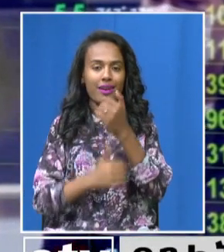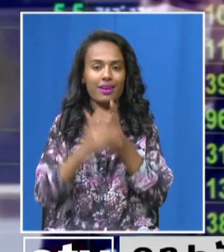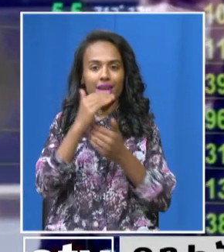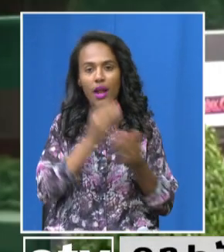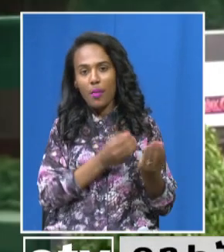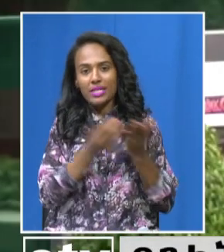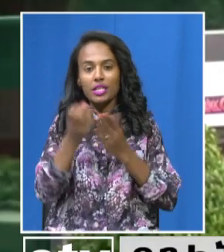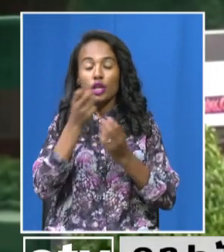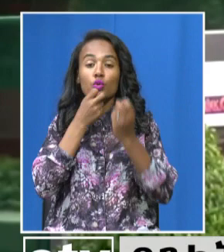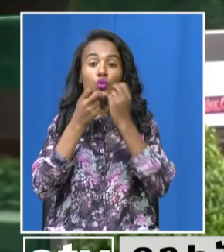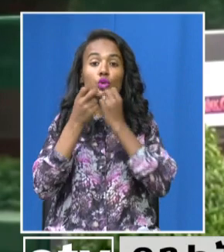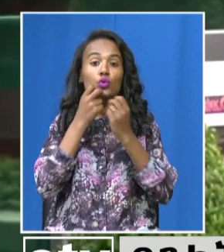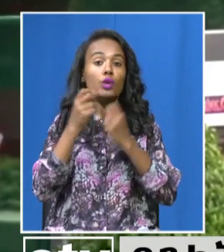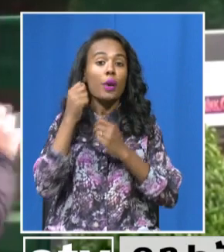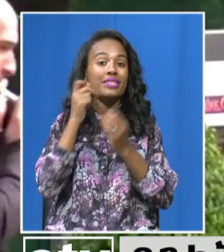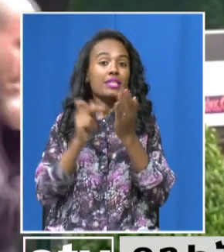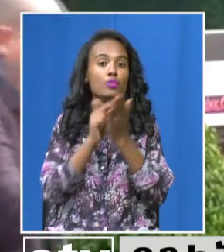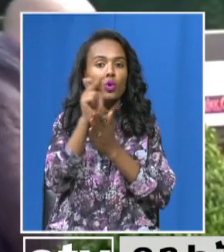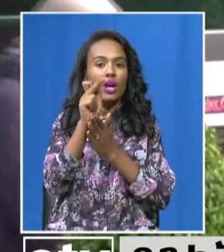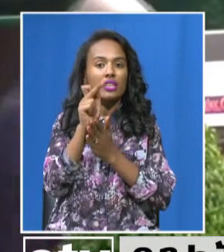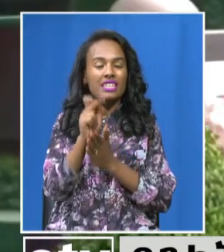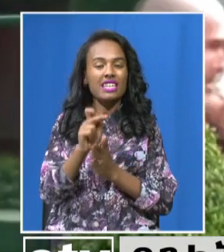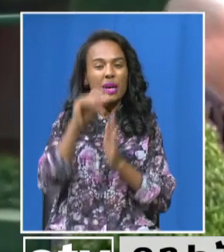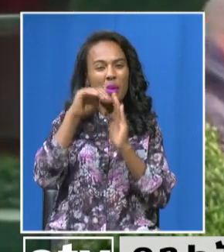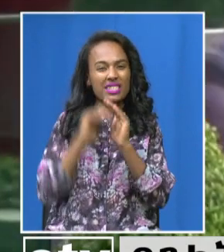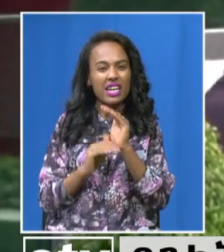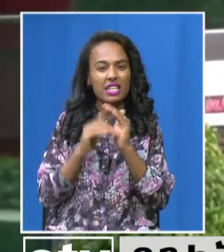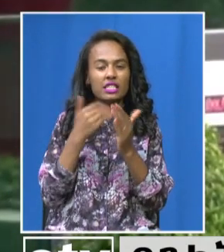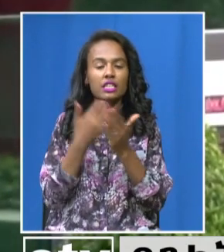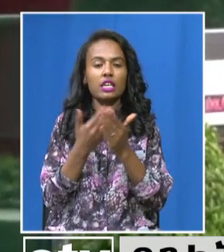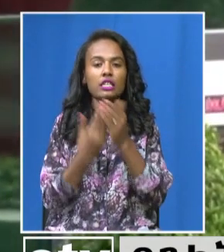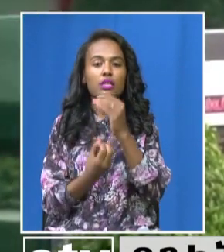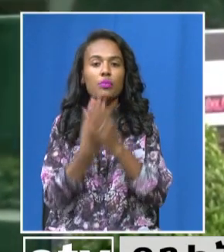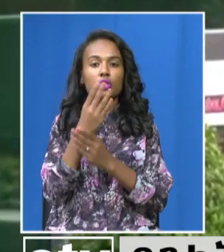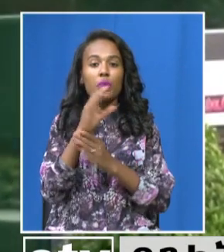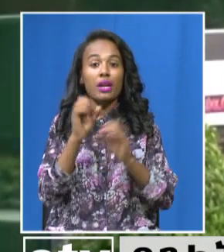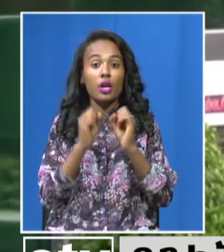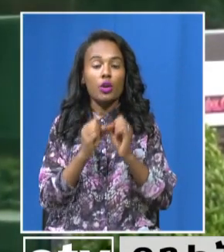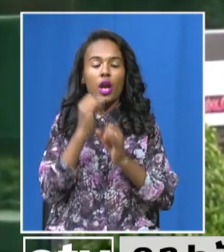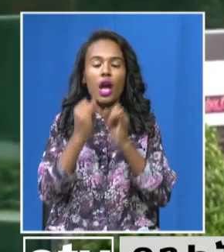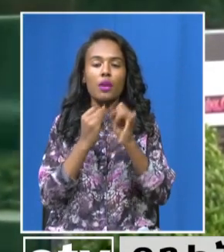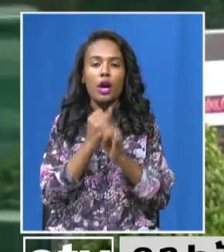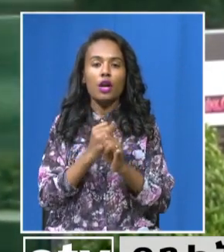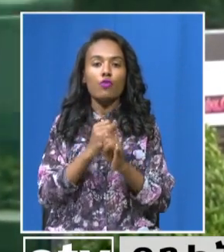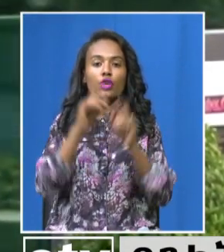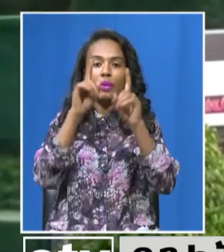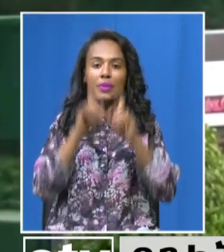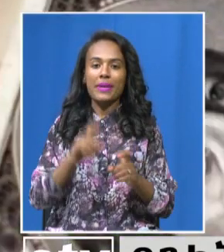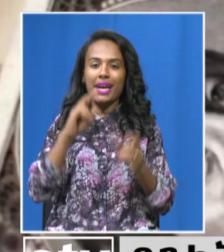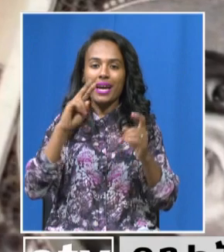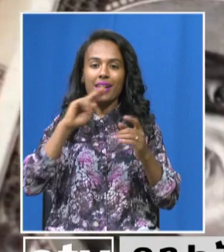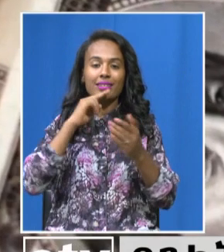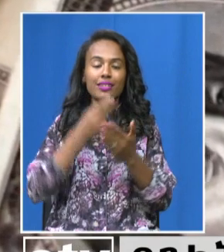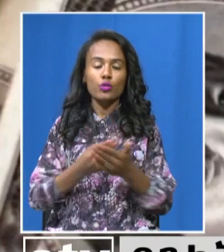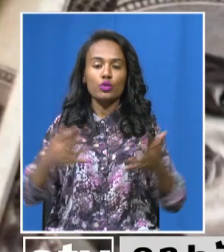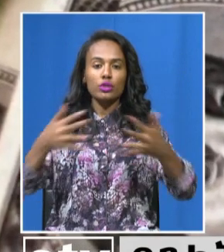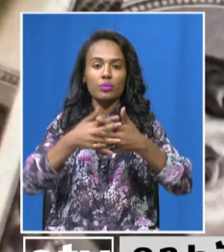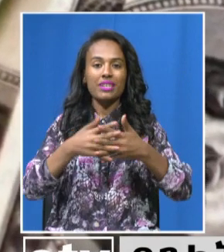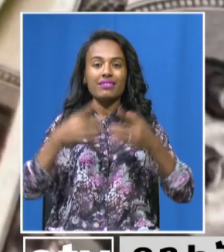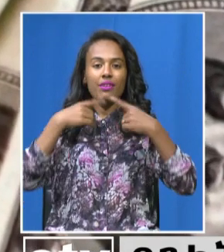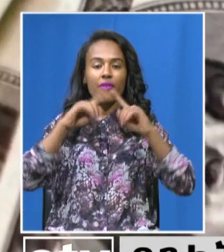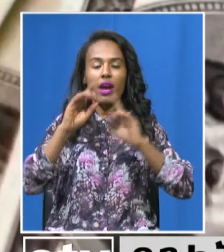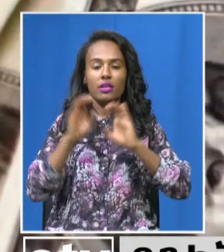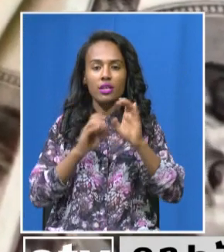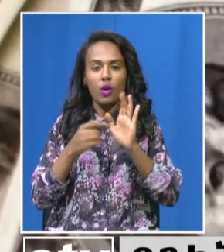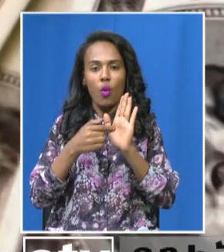መስጠታቸው ወንጀለኞች አመጽና ዲሞክራሲን ለማቀጨጭ የገንዘብ ምንጭ እንዲያገኙ ማድረጉን ዓለም አቀፉ የምርመራ ጋዜጠኞች ጥምረት ይፋ ያደረገው ሰነድ